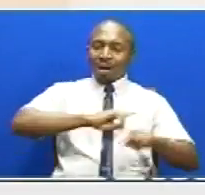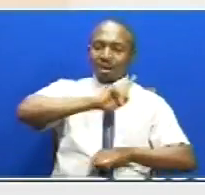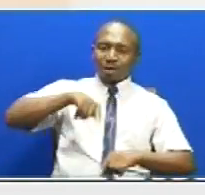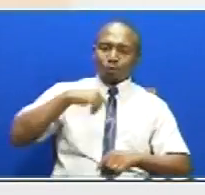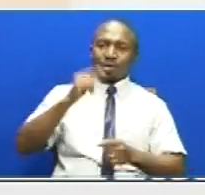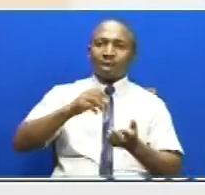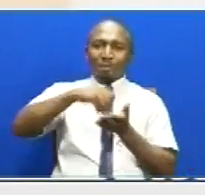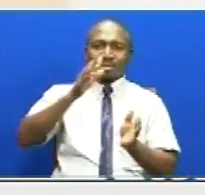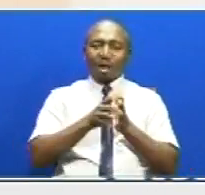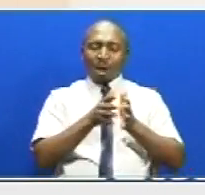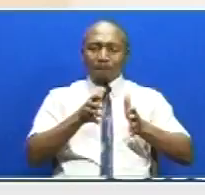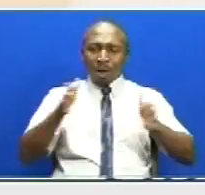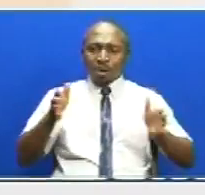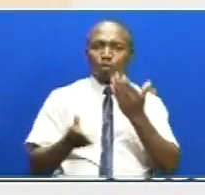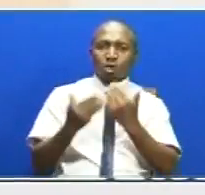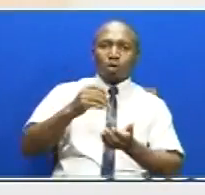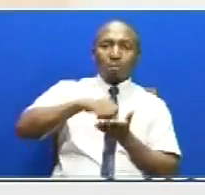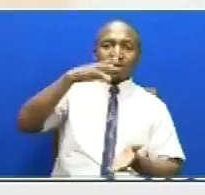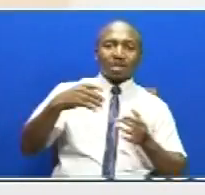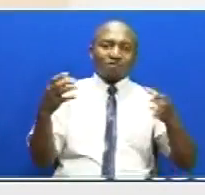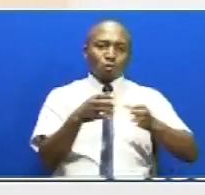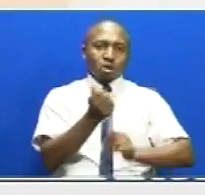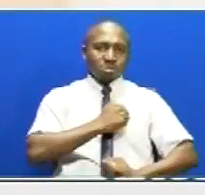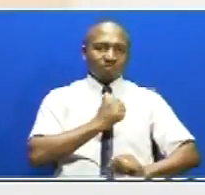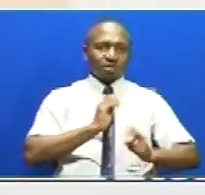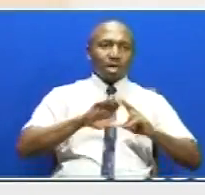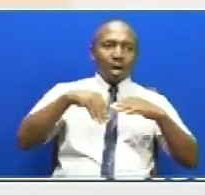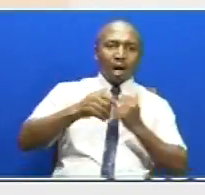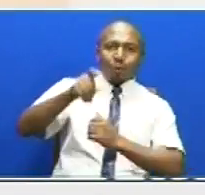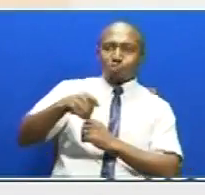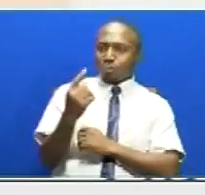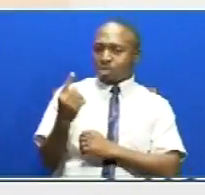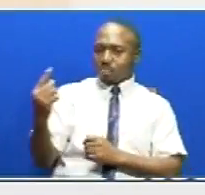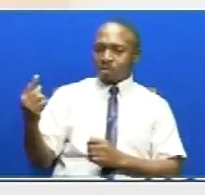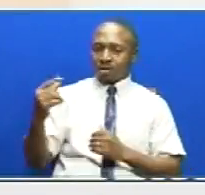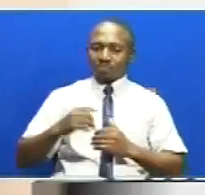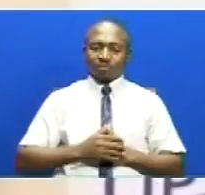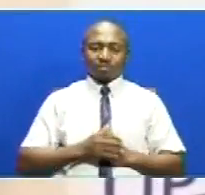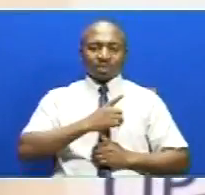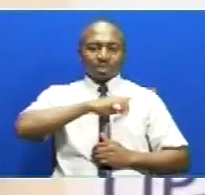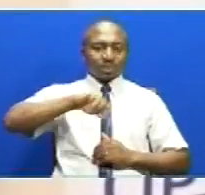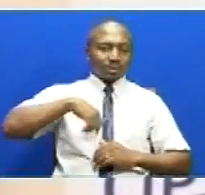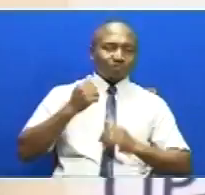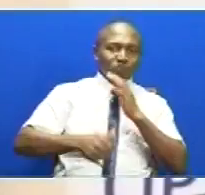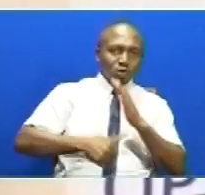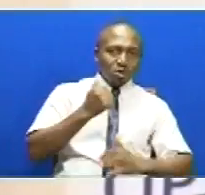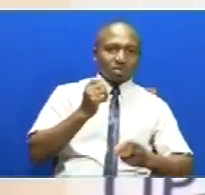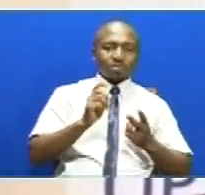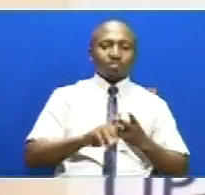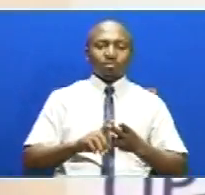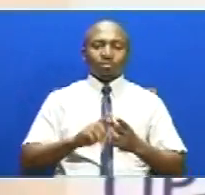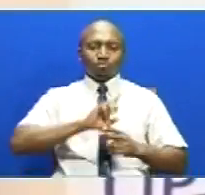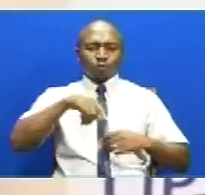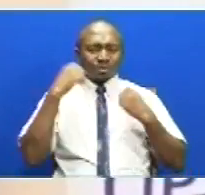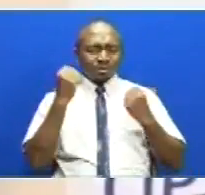kuliko maslahi ya vikundi binafsi au ya mtu mmoja mmoja. Sisi viongozi tujitahidi